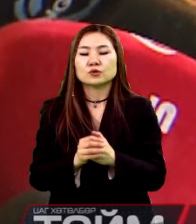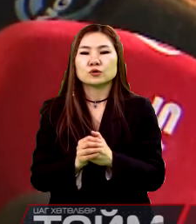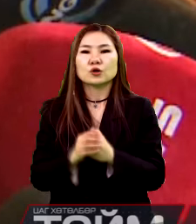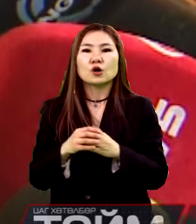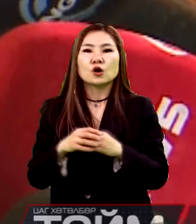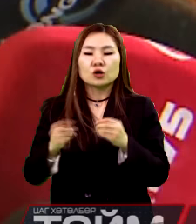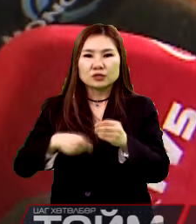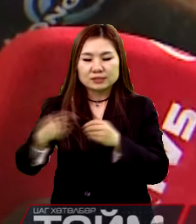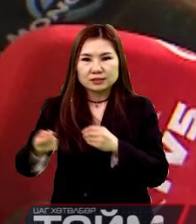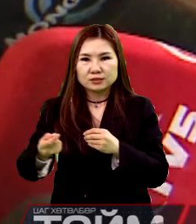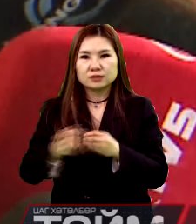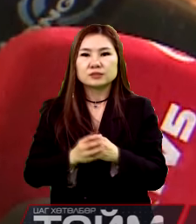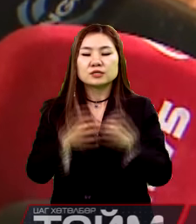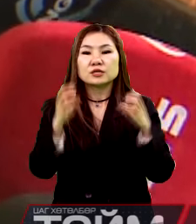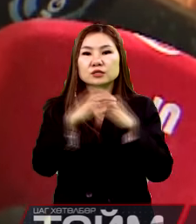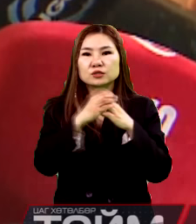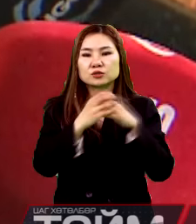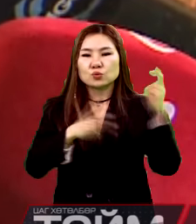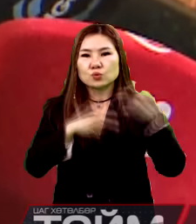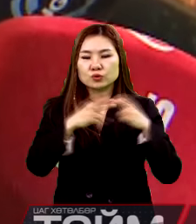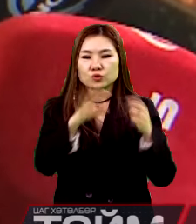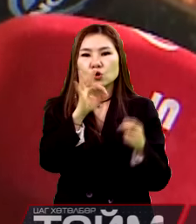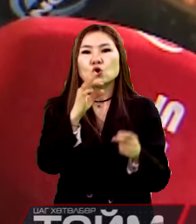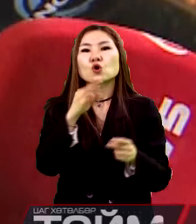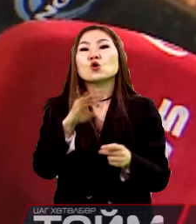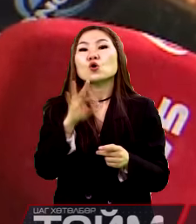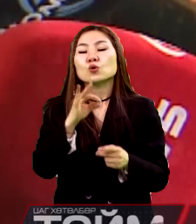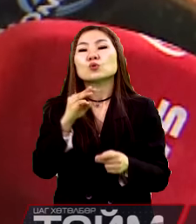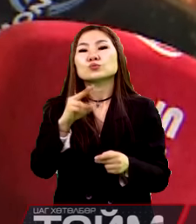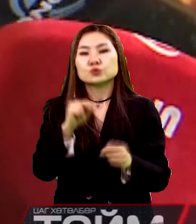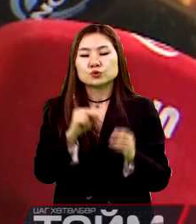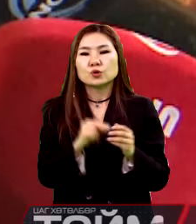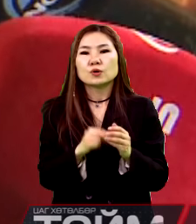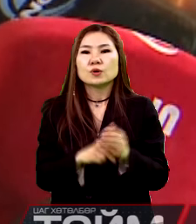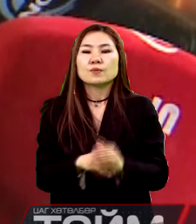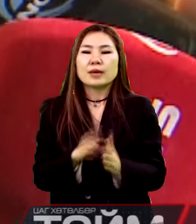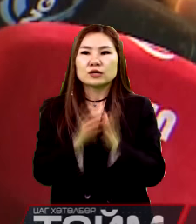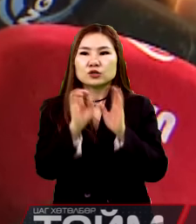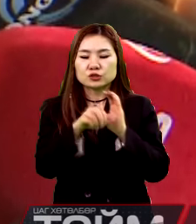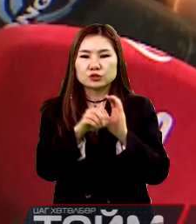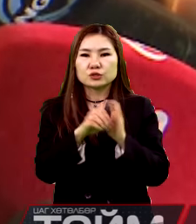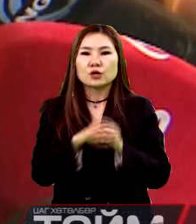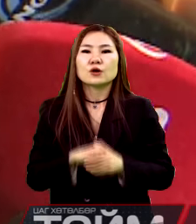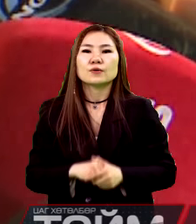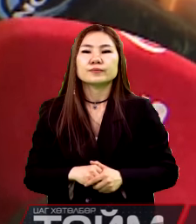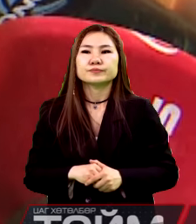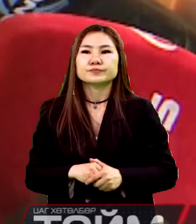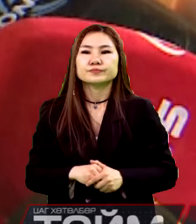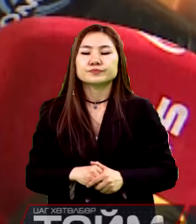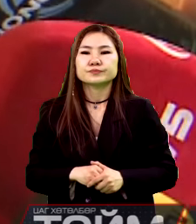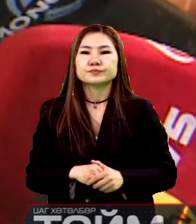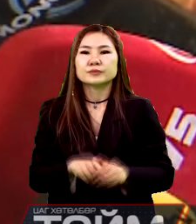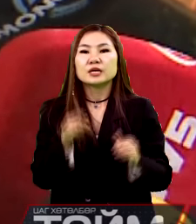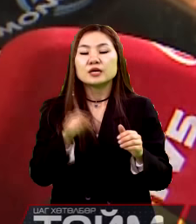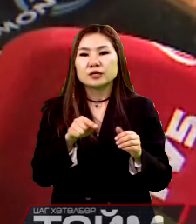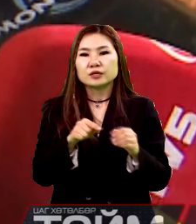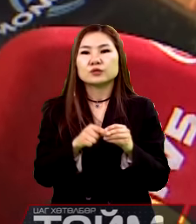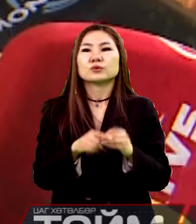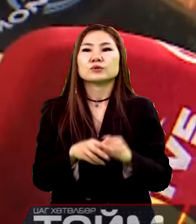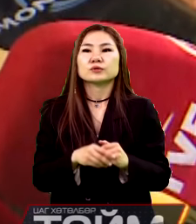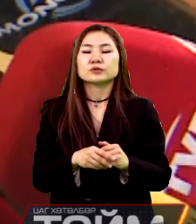өмч байх ёстой. Тэгэхээр энэ ачит ихт компани өмчлөөд байгаа тэр овоолго бол Эрдэнэт үйлдвэрийн 100% өмч байх ёстой. А